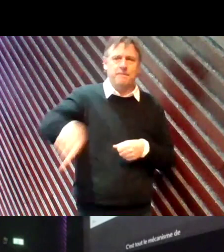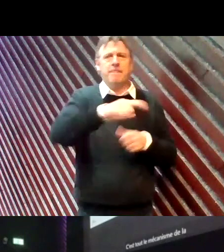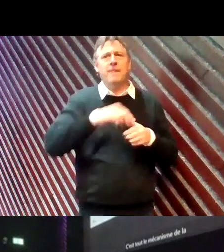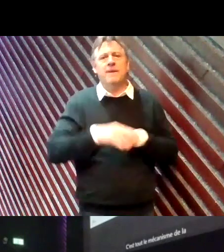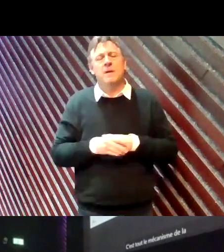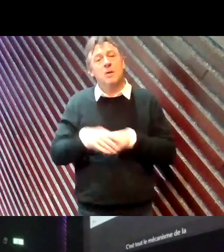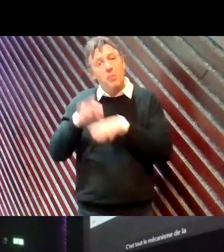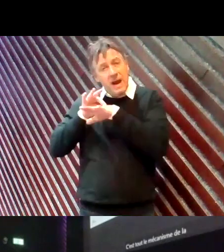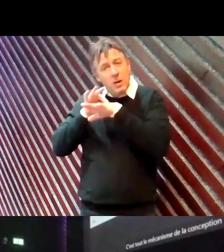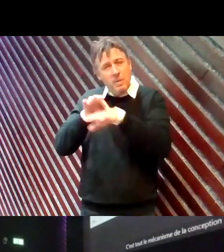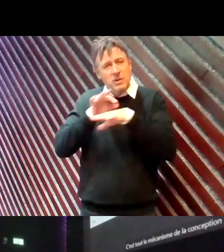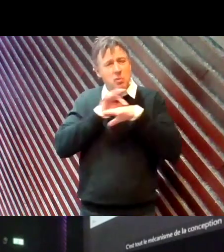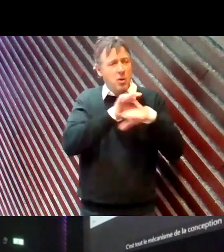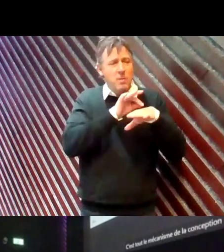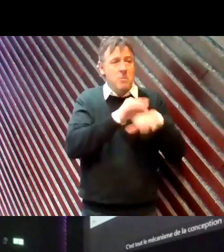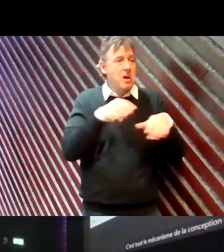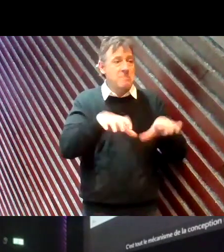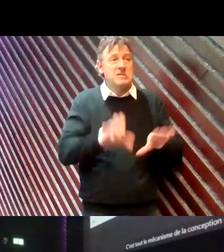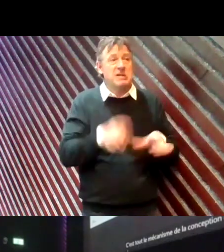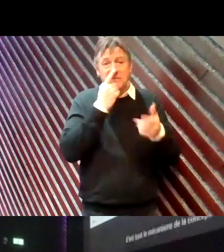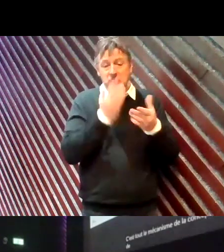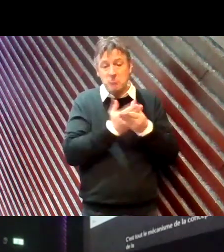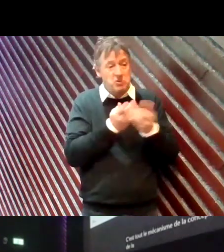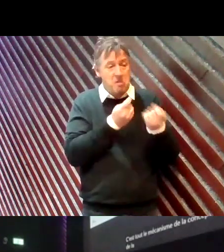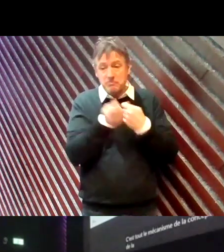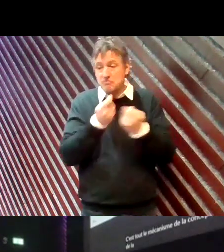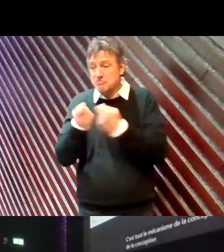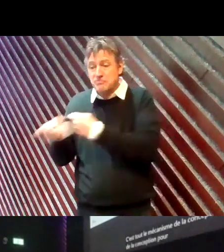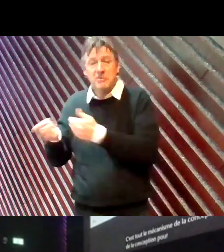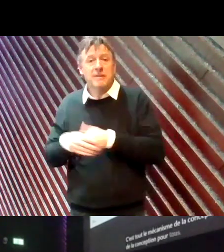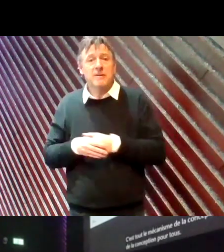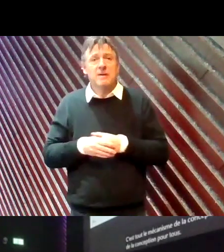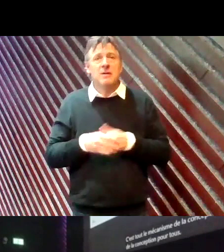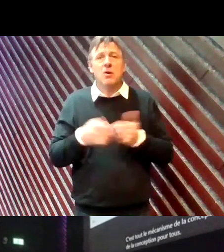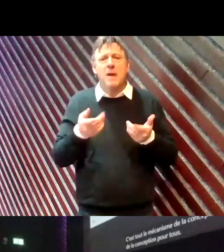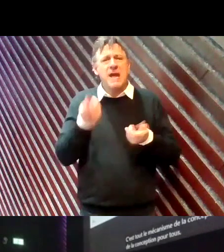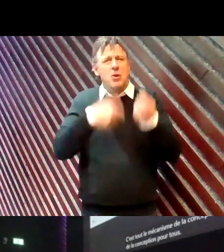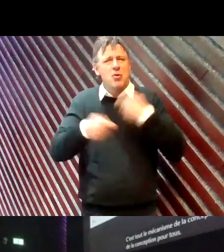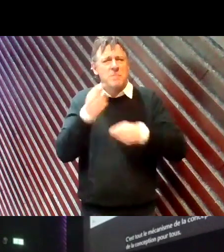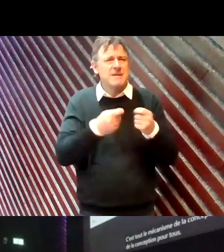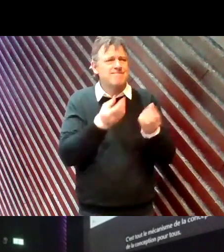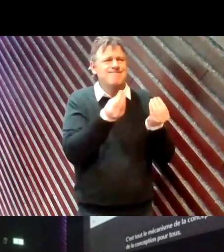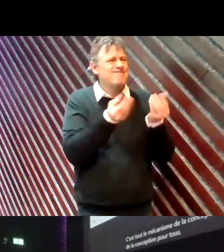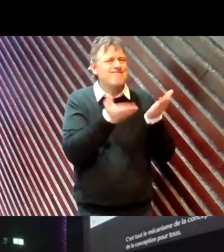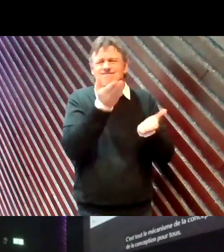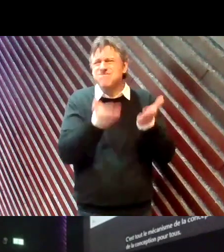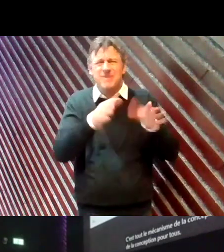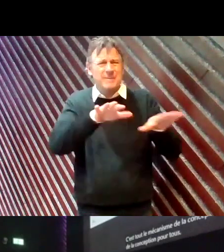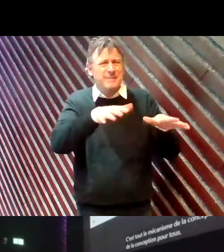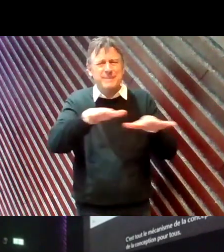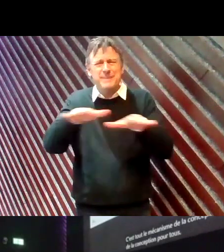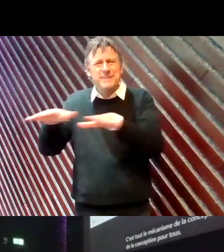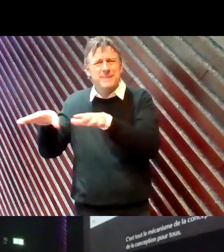trouve que ces accompagnements, ils n pas aucune case administrative. Leur équilibre économique, il est précaire. Et ça dépend quand